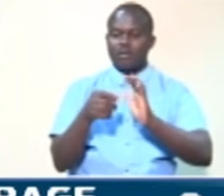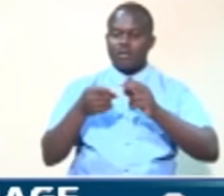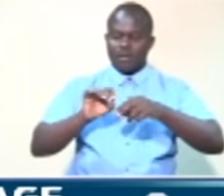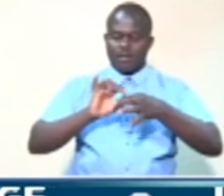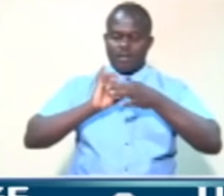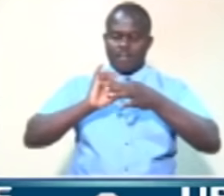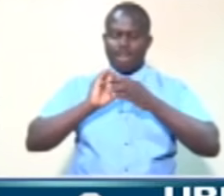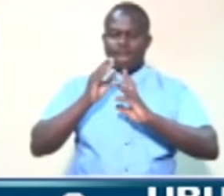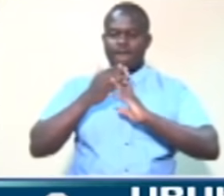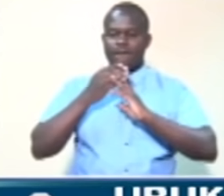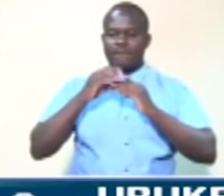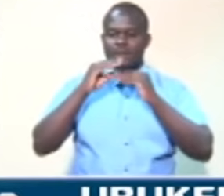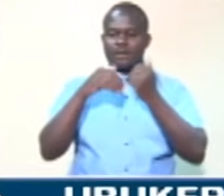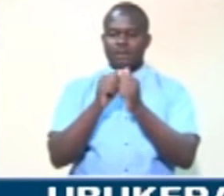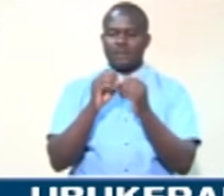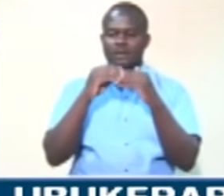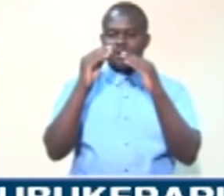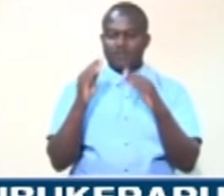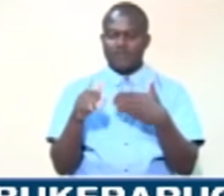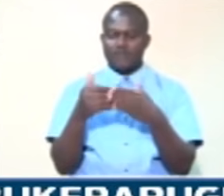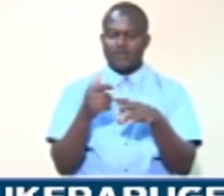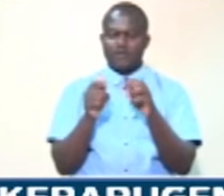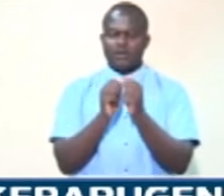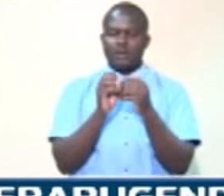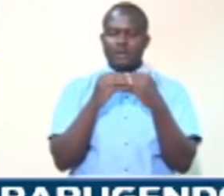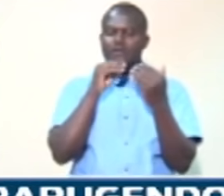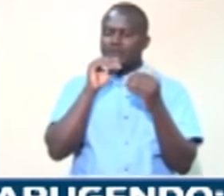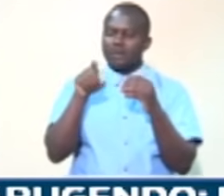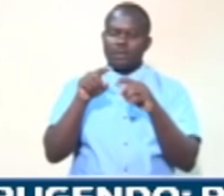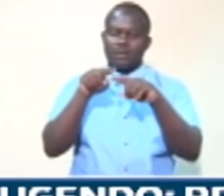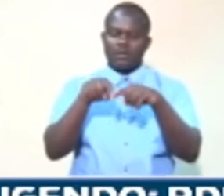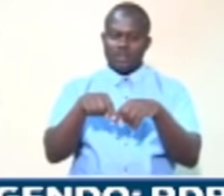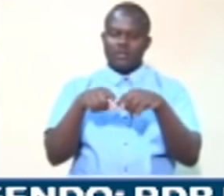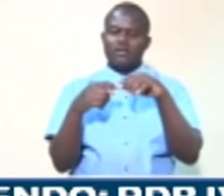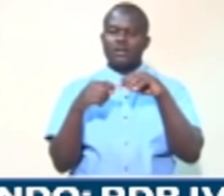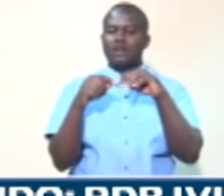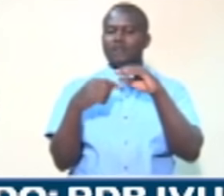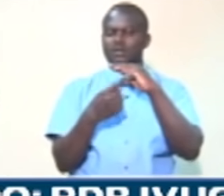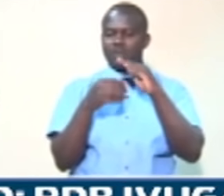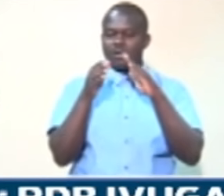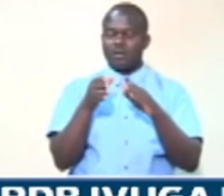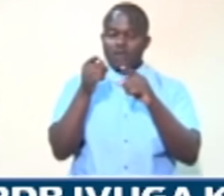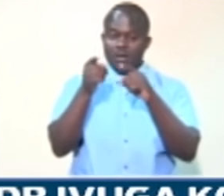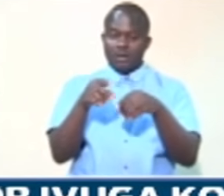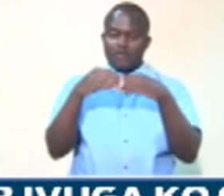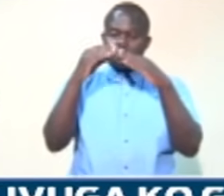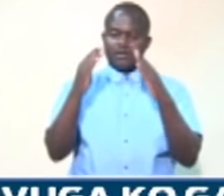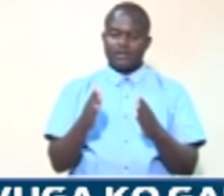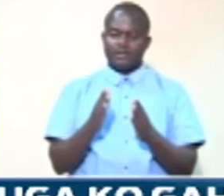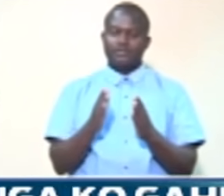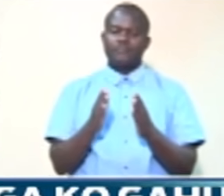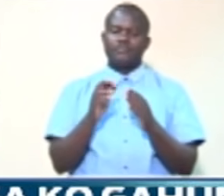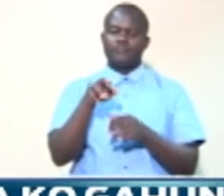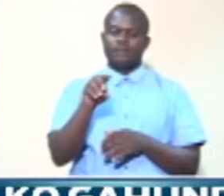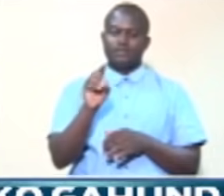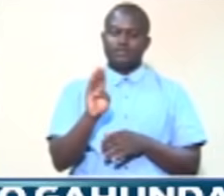hagati y'abayobozi n'abayoborwa ndetse ko imiyoborere idakwiye gushingira ku miterere y'umuntu wisanze ari umuyobozi naho